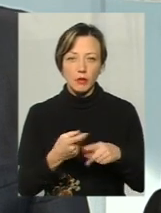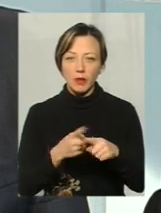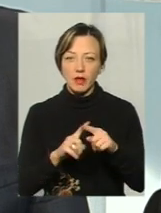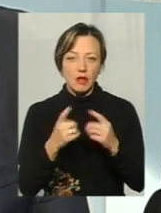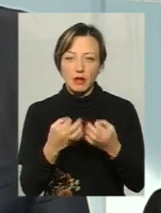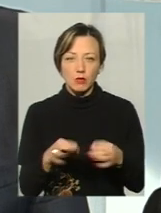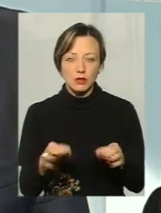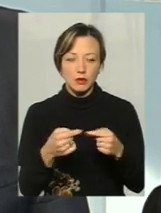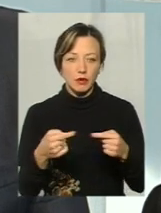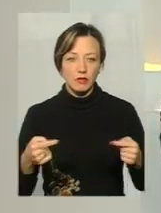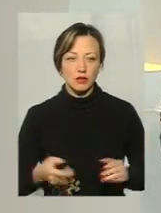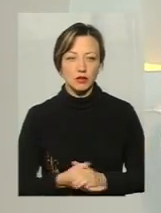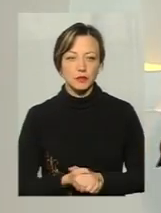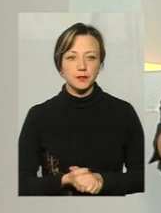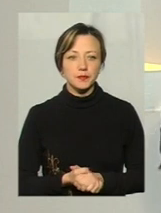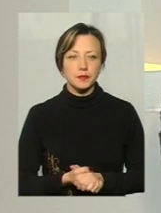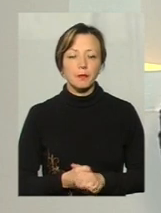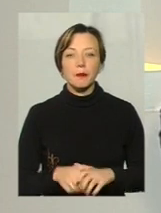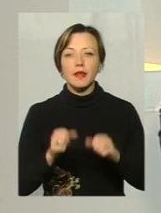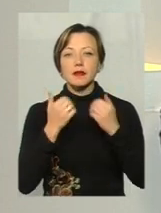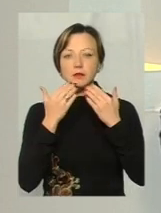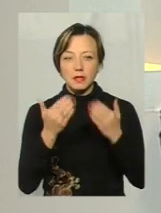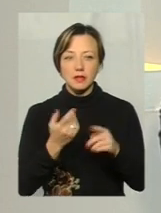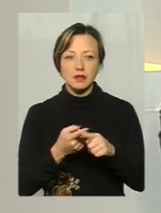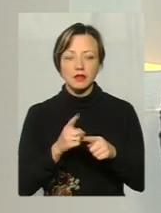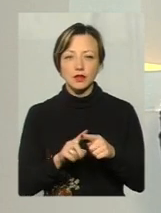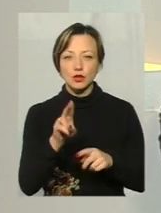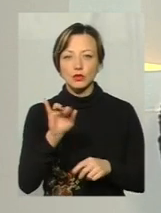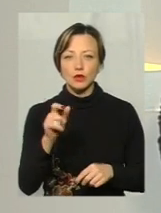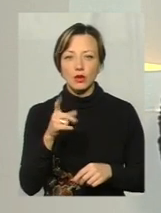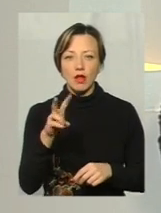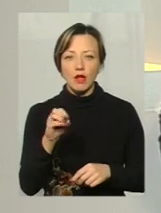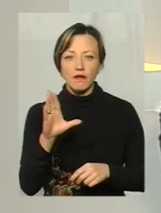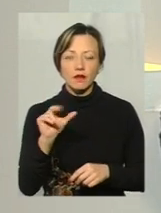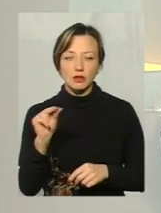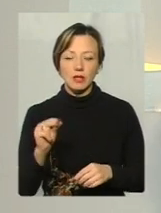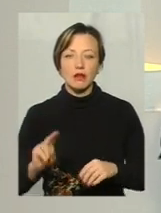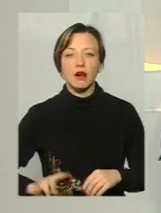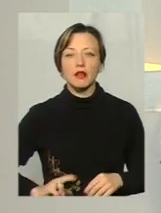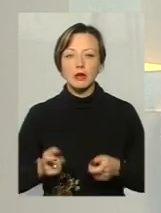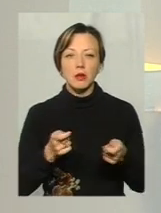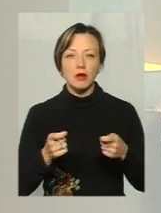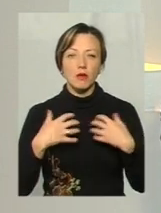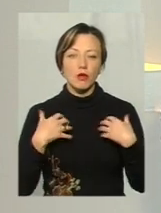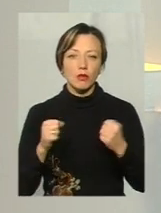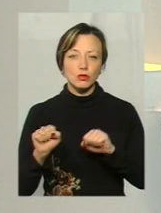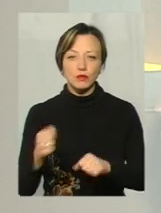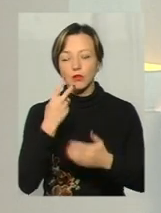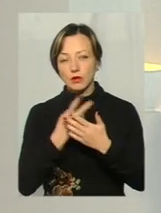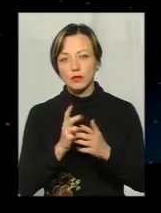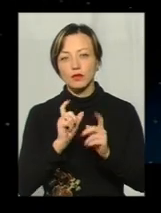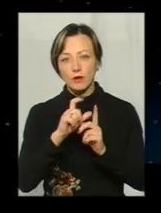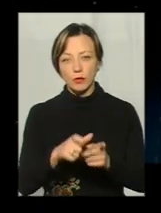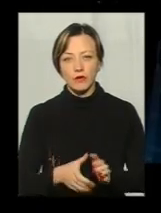недопустимые вещи. Чи можливий такий варіант? Ми запитали В'якова Цуглевича, директора департаменту охорони здоров'я. Давайте подивимося, що він нам